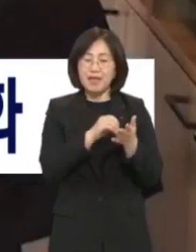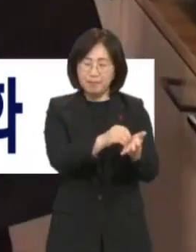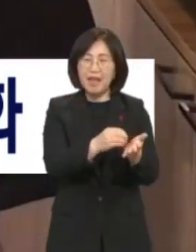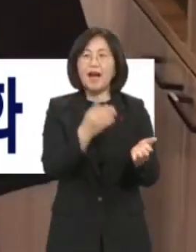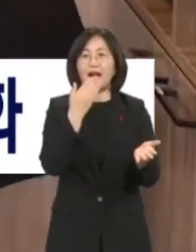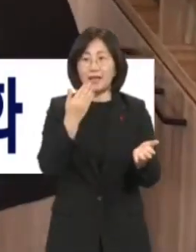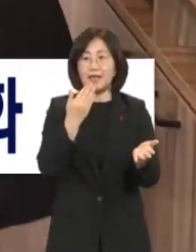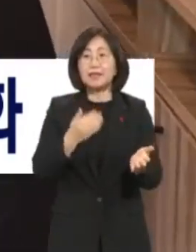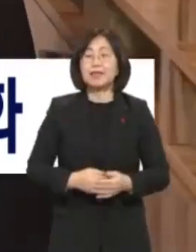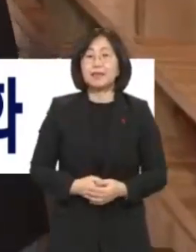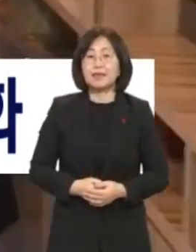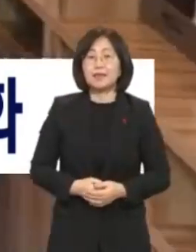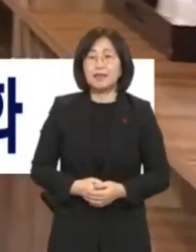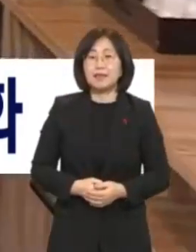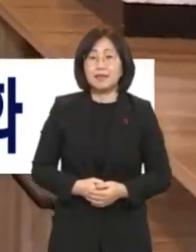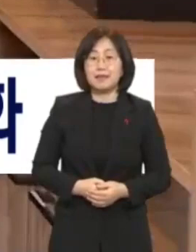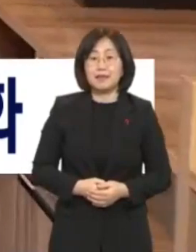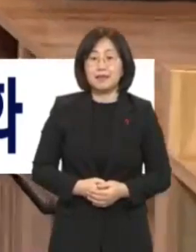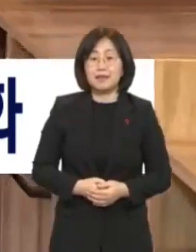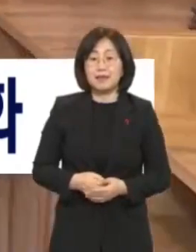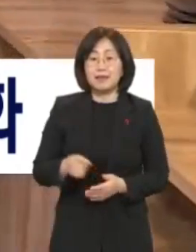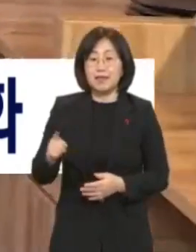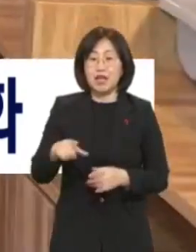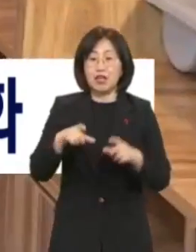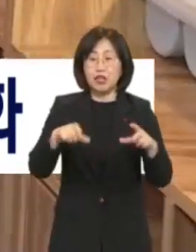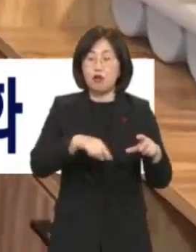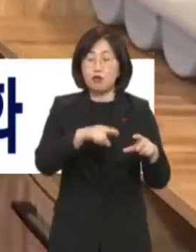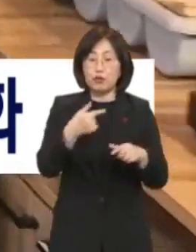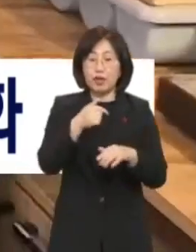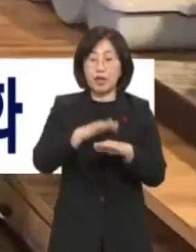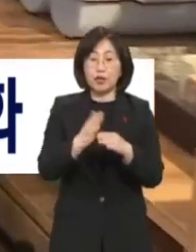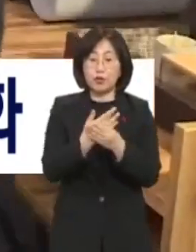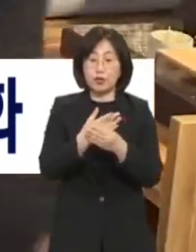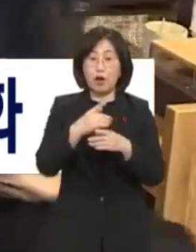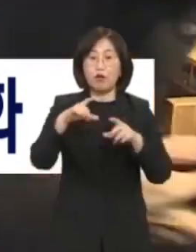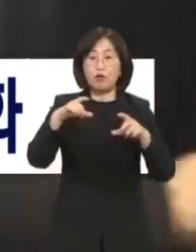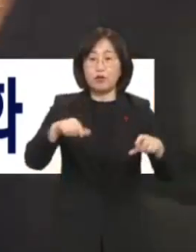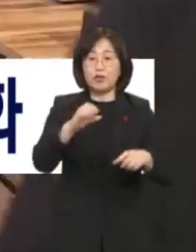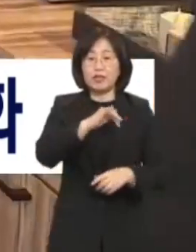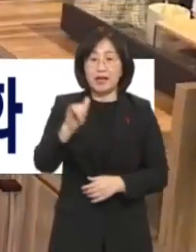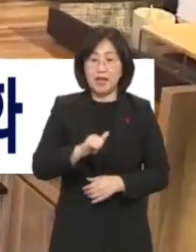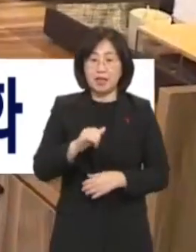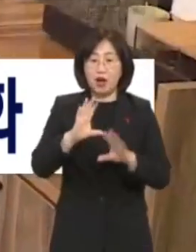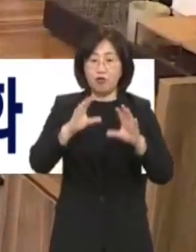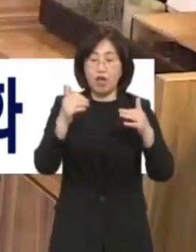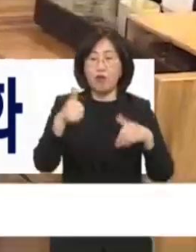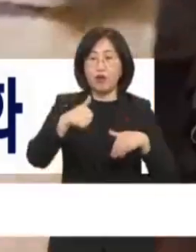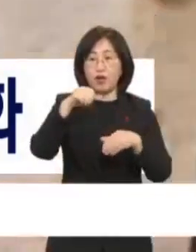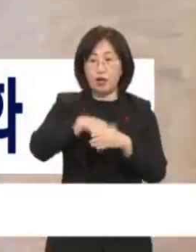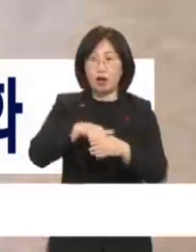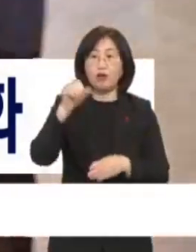전망됩니다 한이 의원의 지역구인 대전을 총